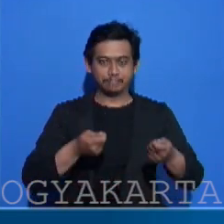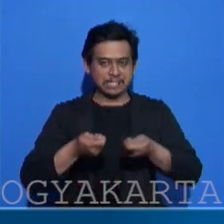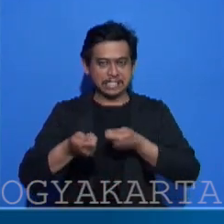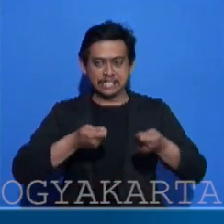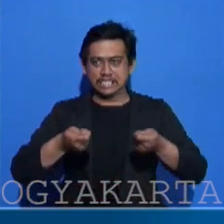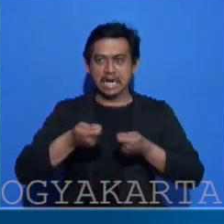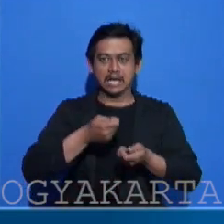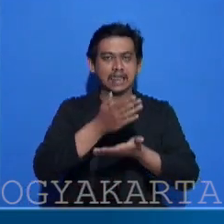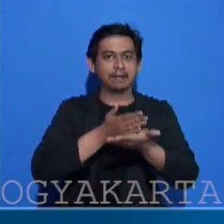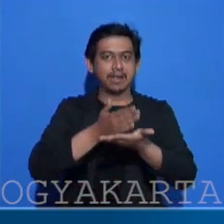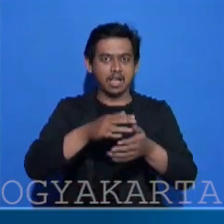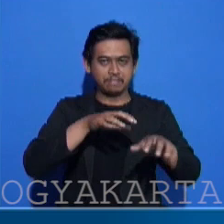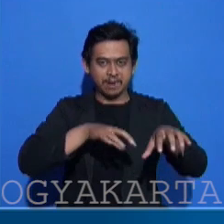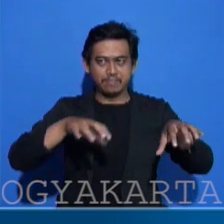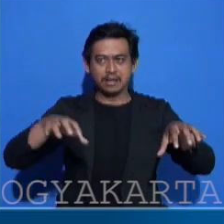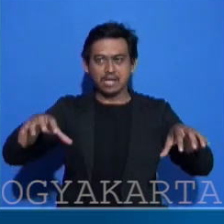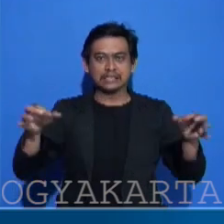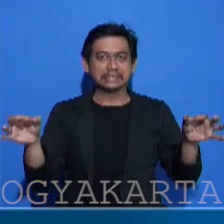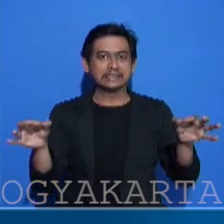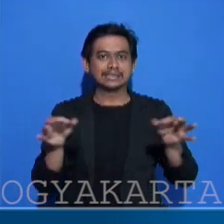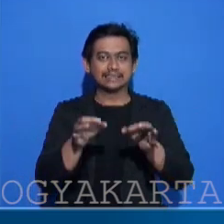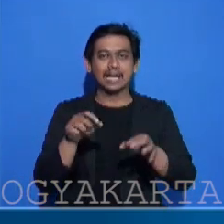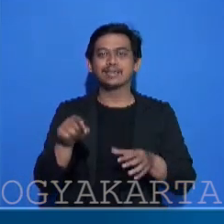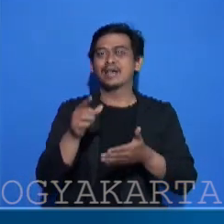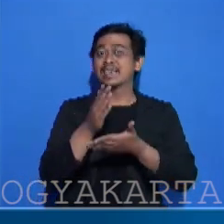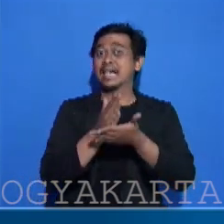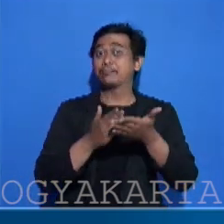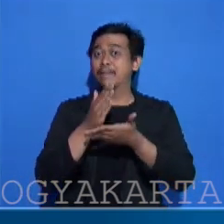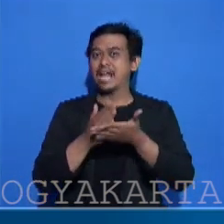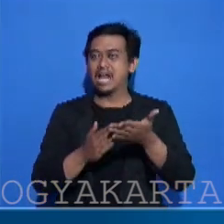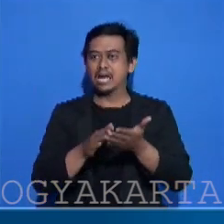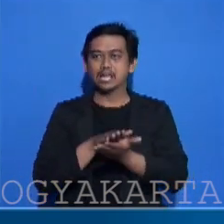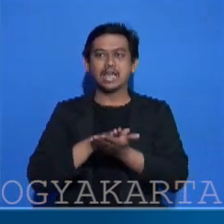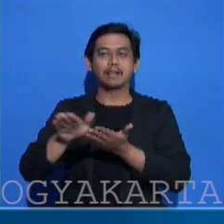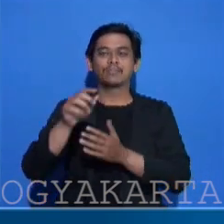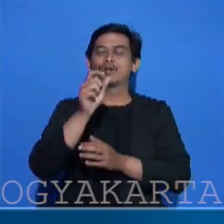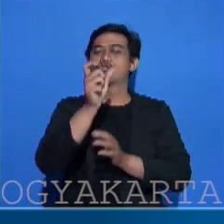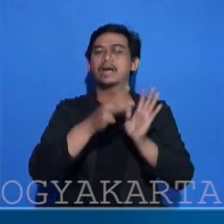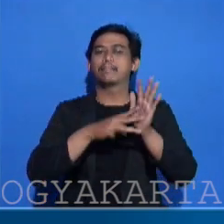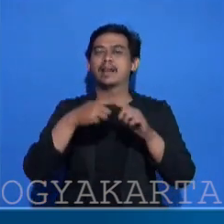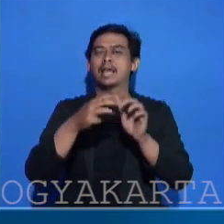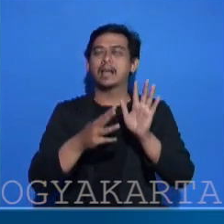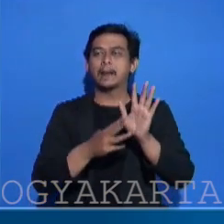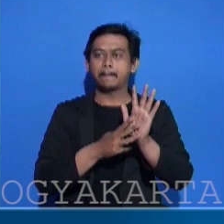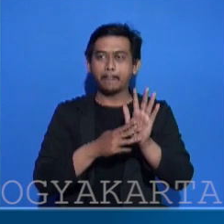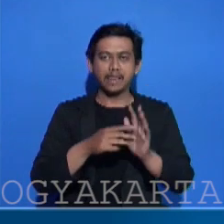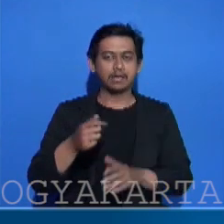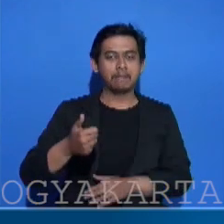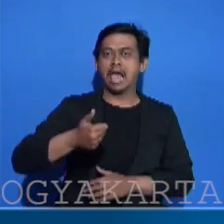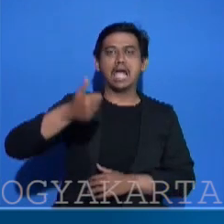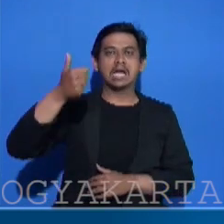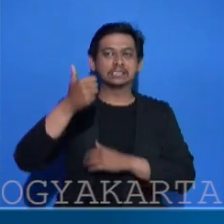ke tetangga di sekitarnya kini produk tempegang Boni sudah menjadi salah satu UMKM unggulan yang ada di kabupaten Gunungkidul